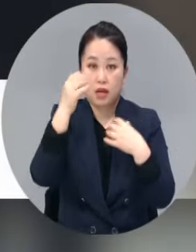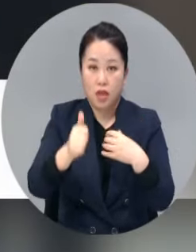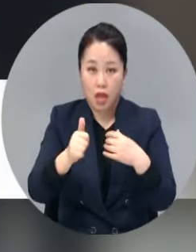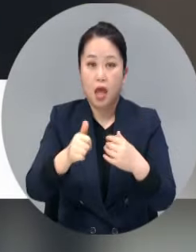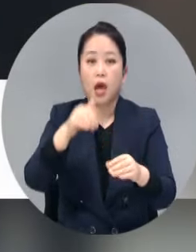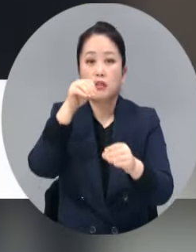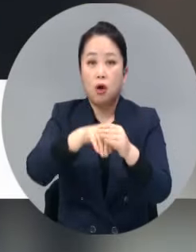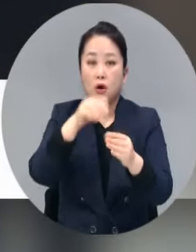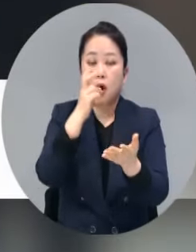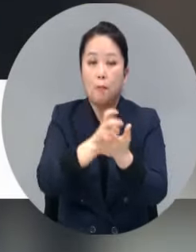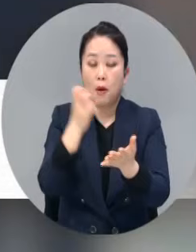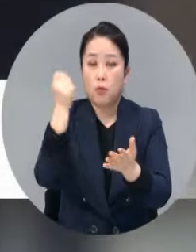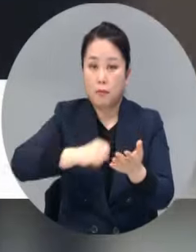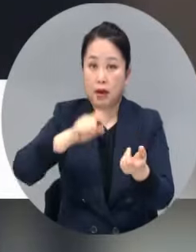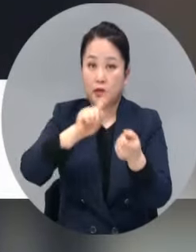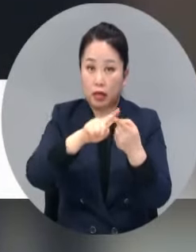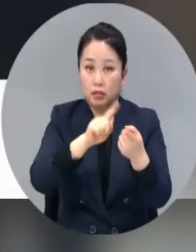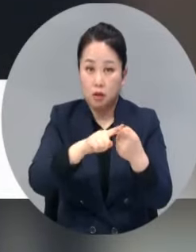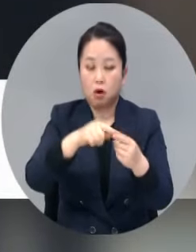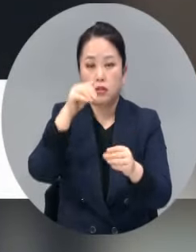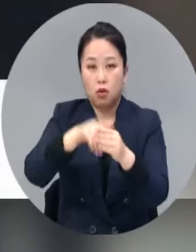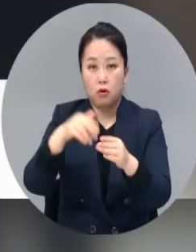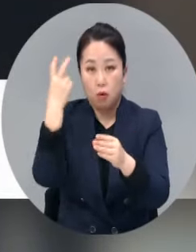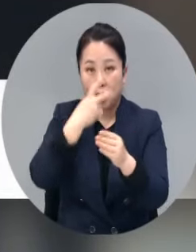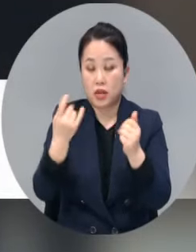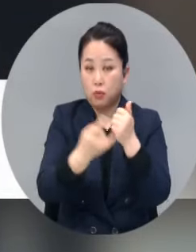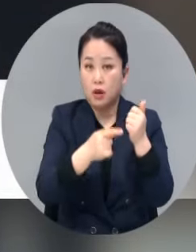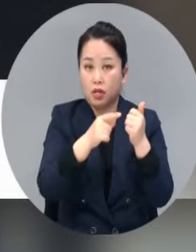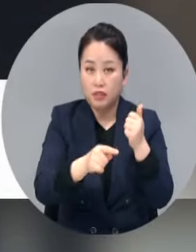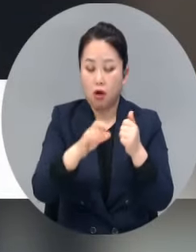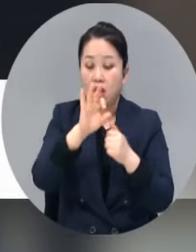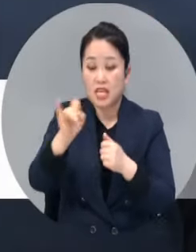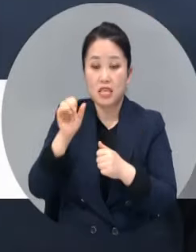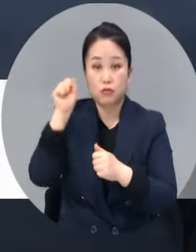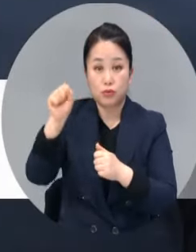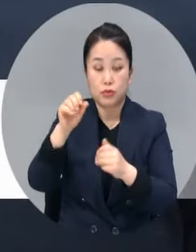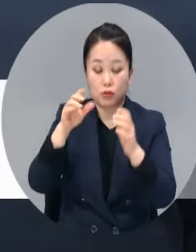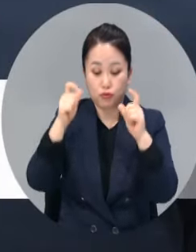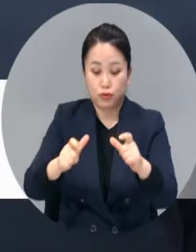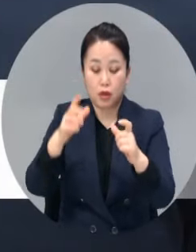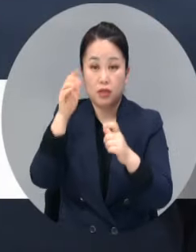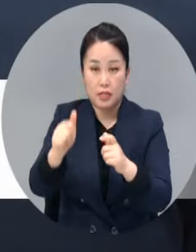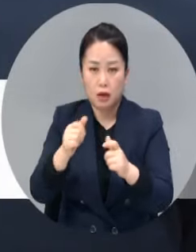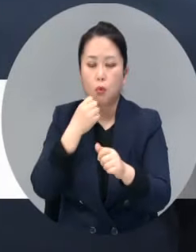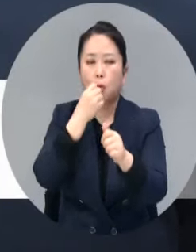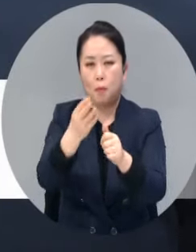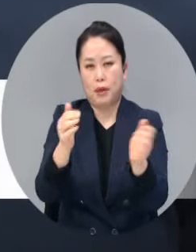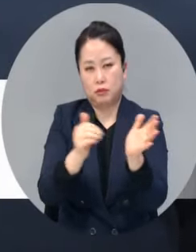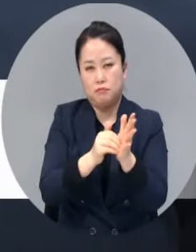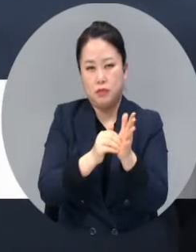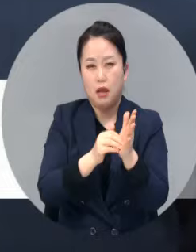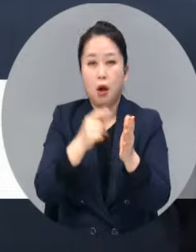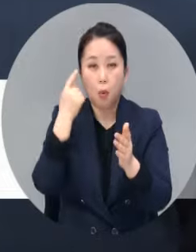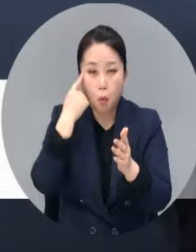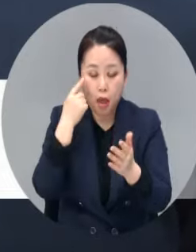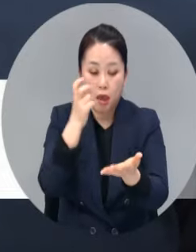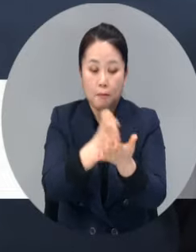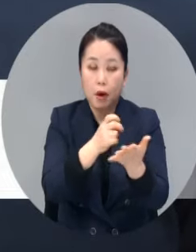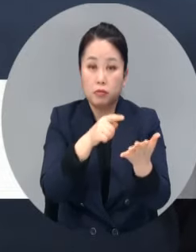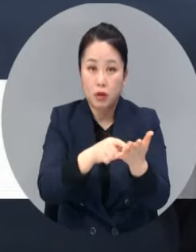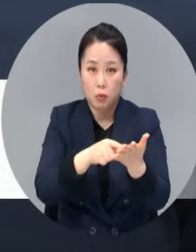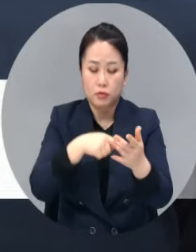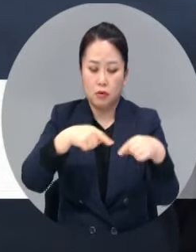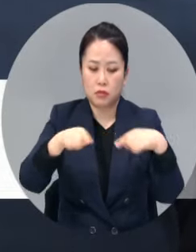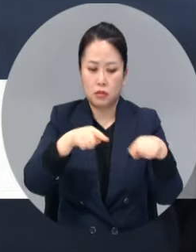이 구청장을 검찰에 고발했습니다. 선관위는 이 구청장이 현행법상 정치적 중립 의무가